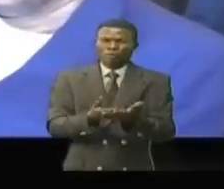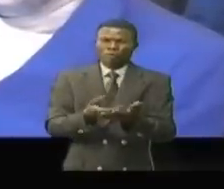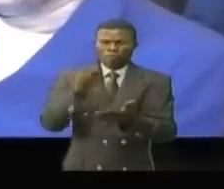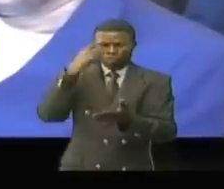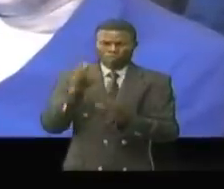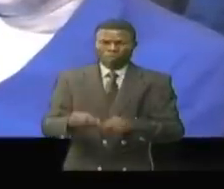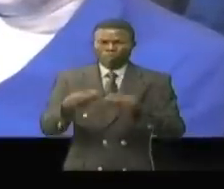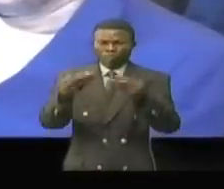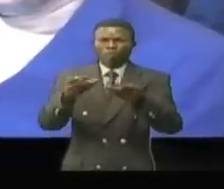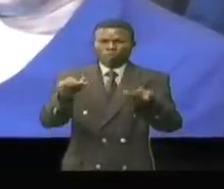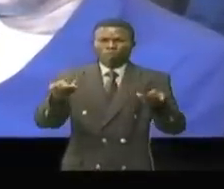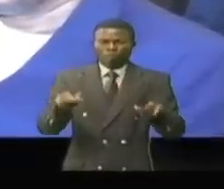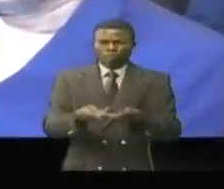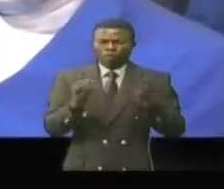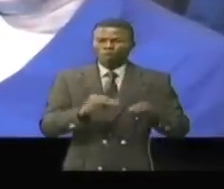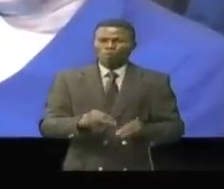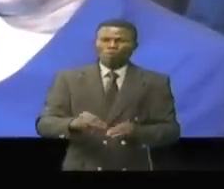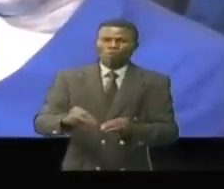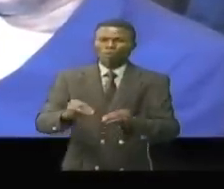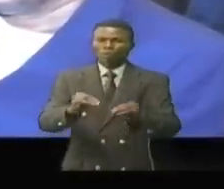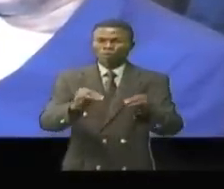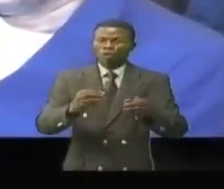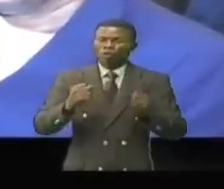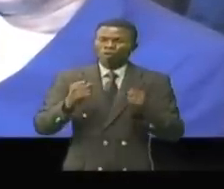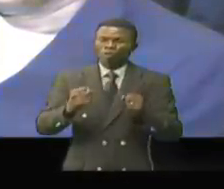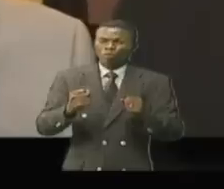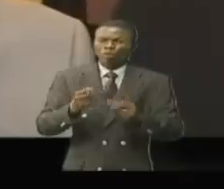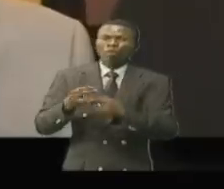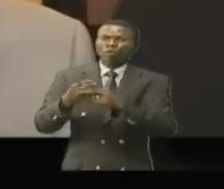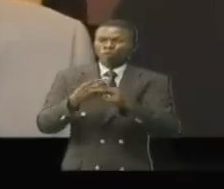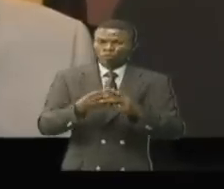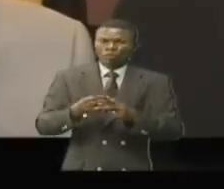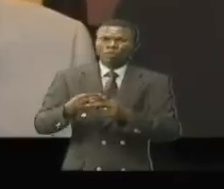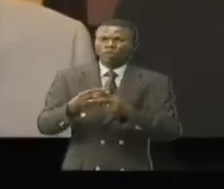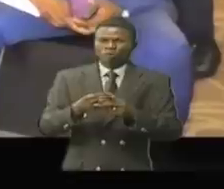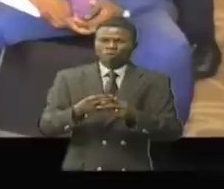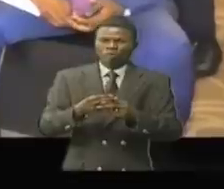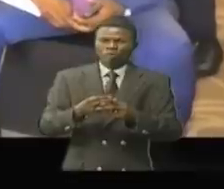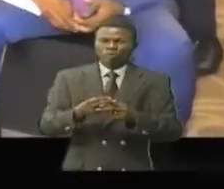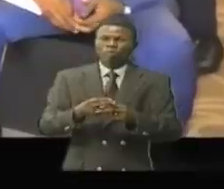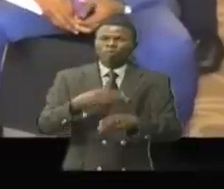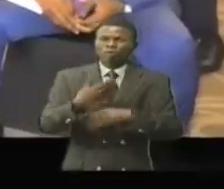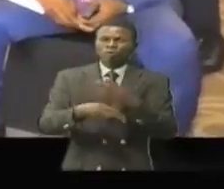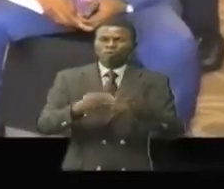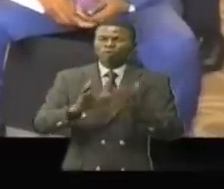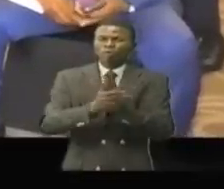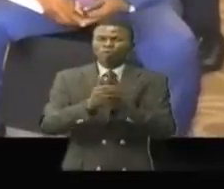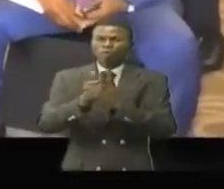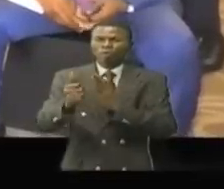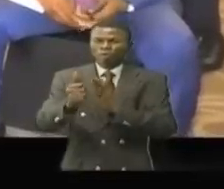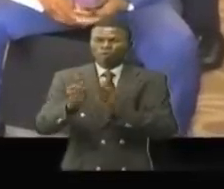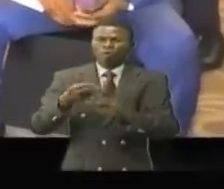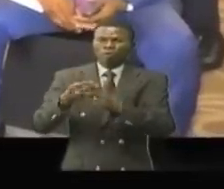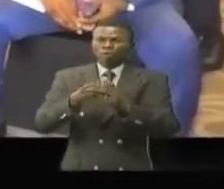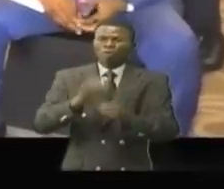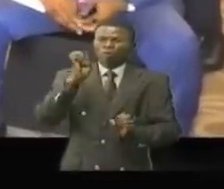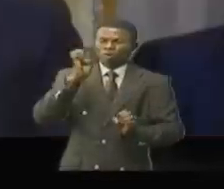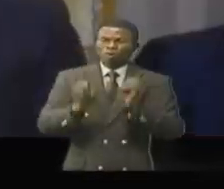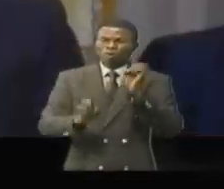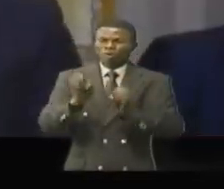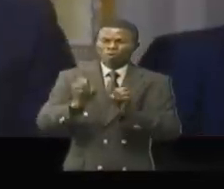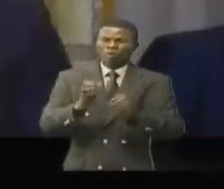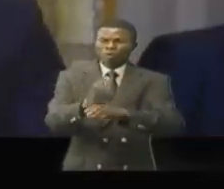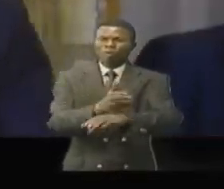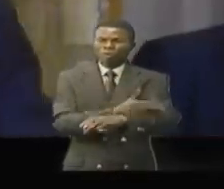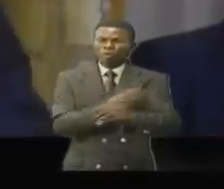en place des mécanismes efficaces de contrôle, assurance qualité et de suivi évaluation des progrès